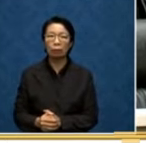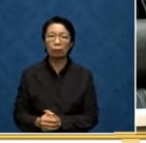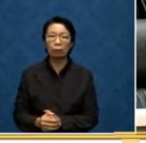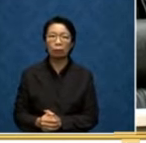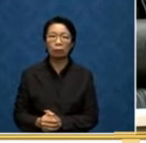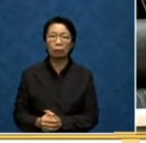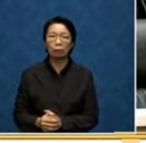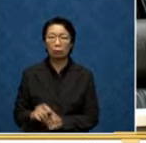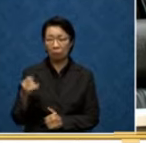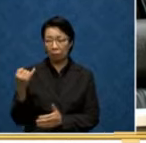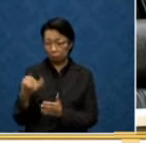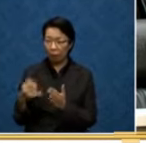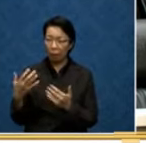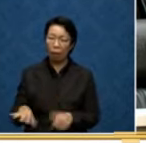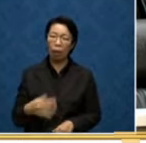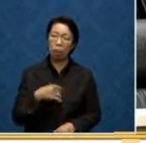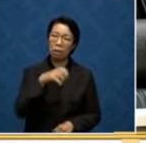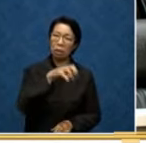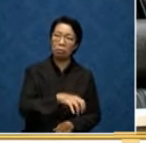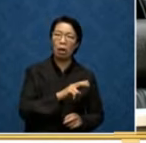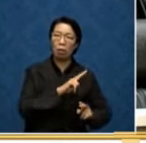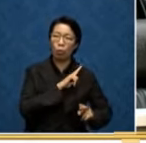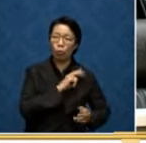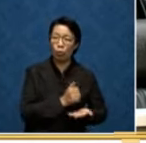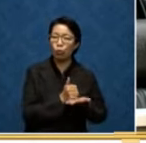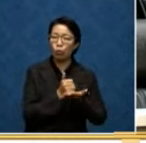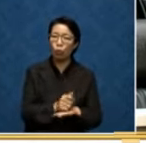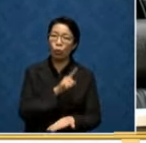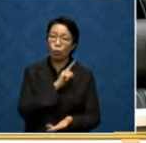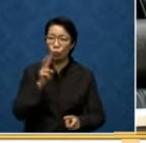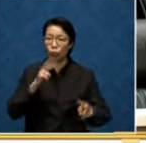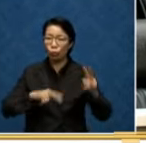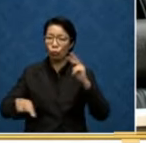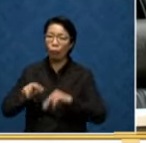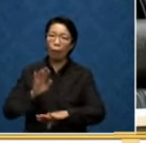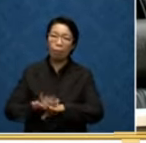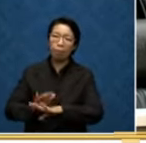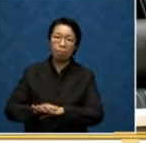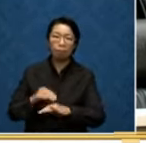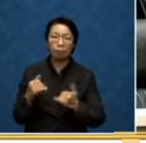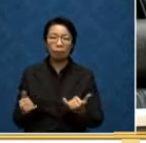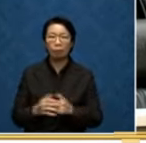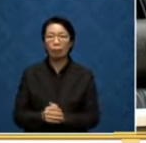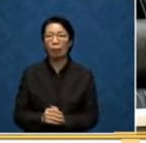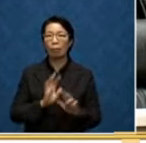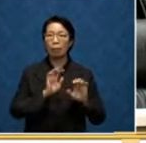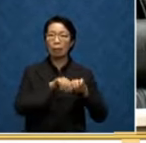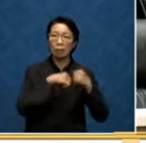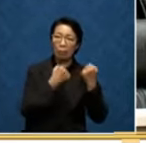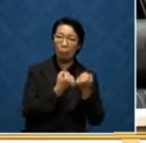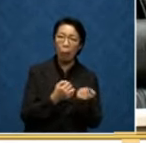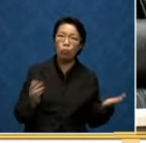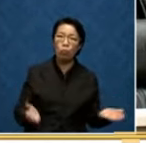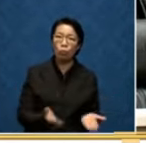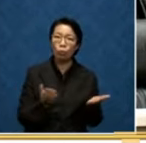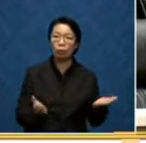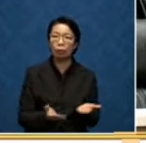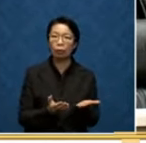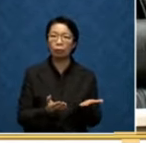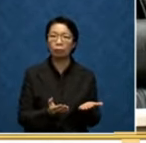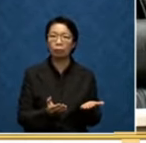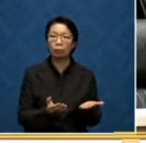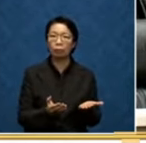นี้แล้วก็ยังมีมูลนิธิต่างๆนะครับไม่ว่าจะเป็นสมาคมส่งเสริมสถ